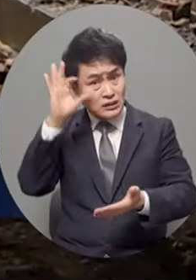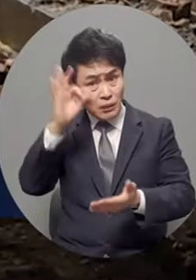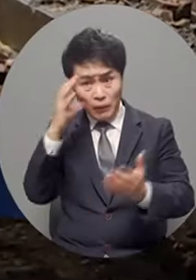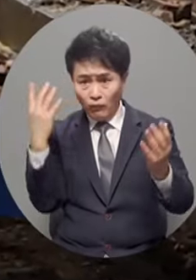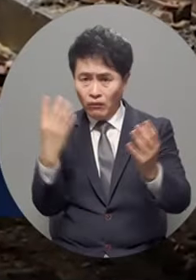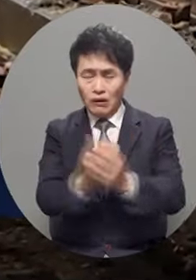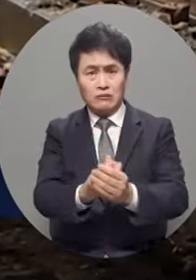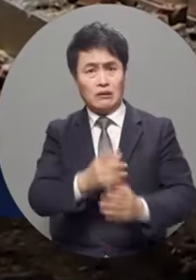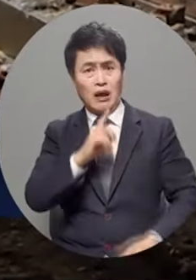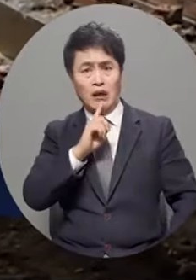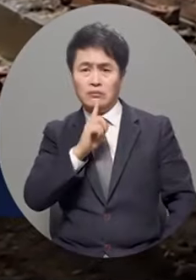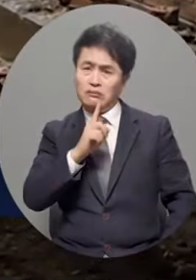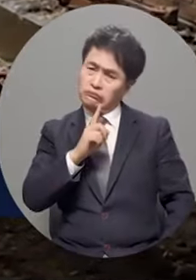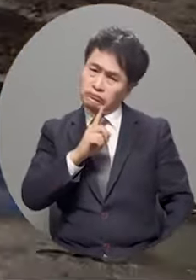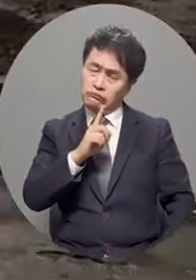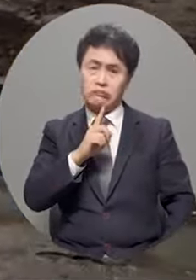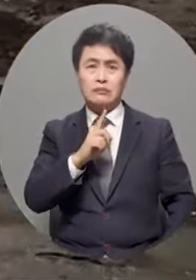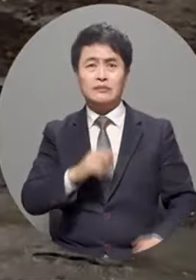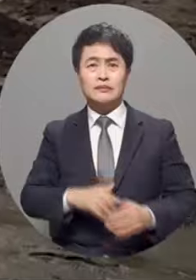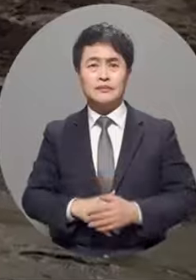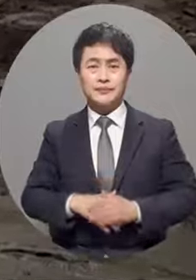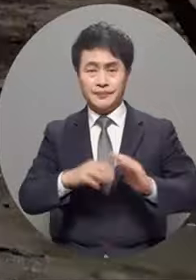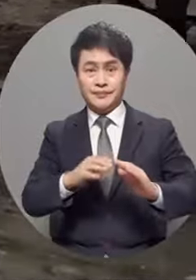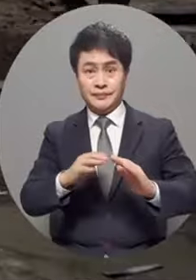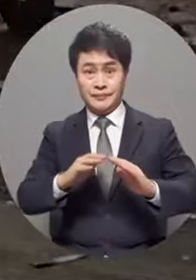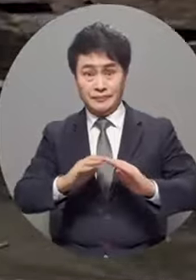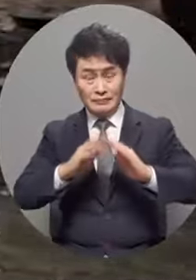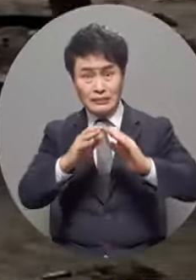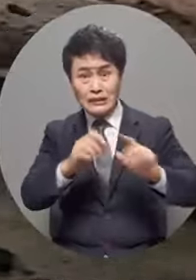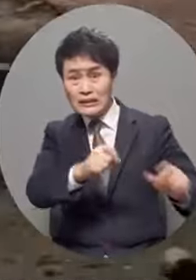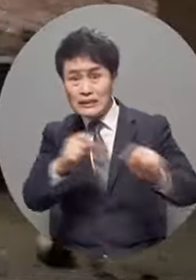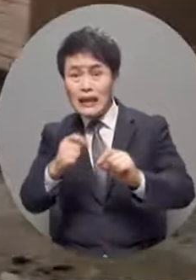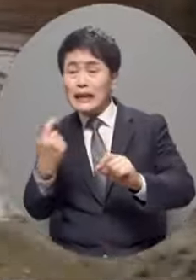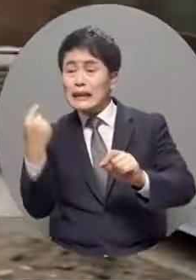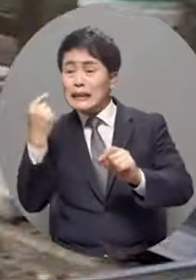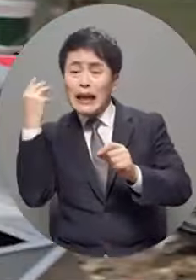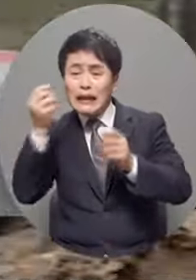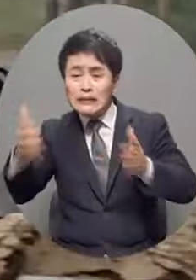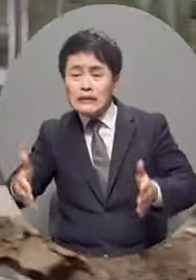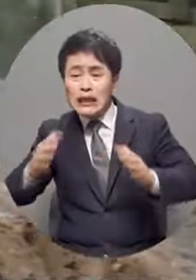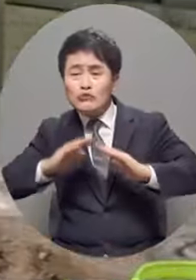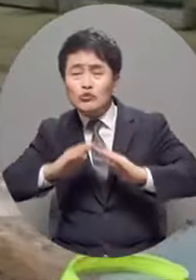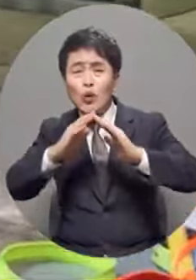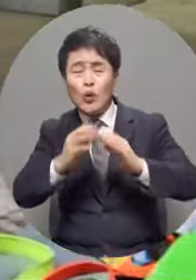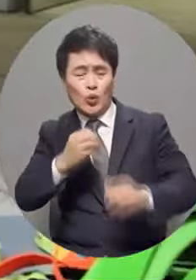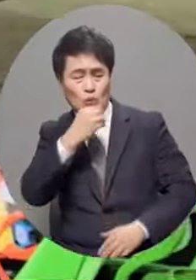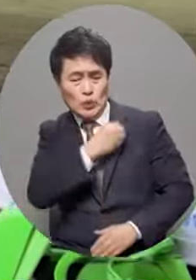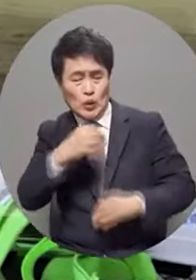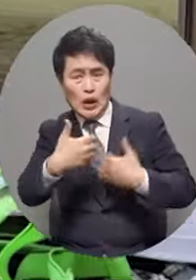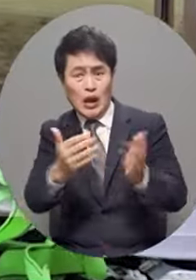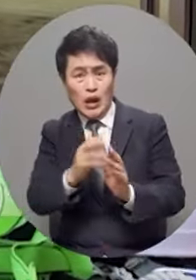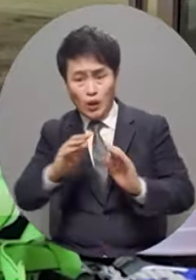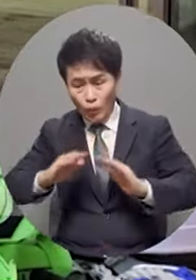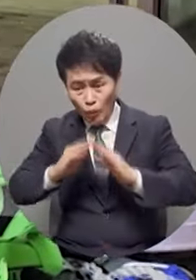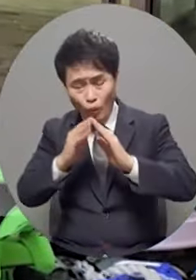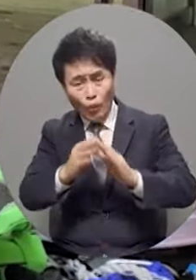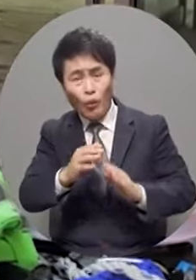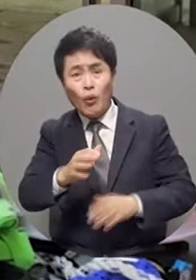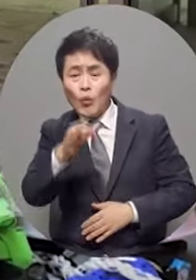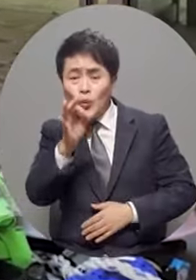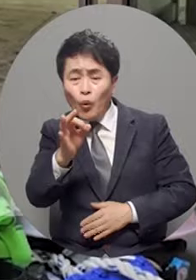자체가 도저히 이제 공사가 지연된 건 인근 재건축 아파트 단지 조합과 시공사 간에 비용 정산